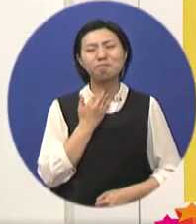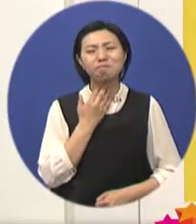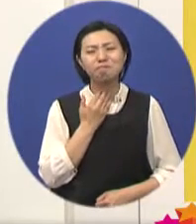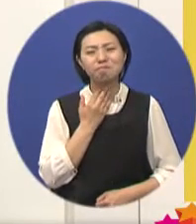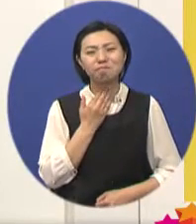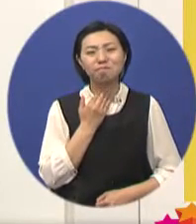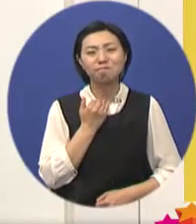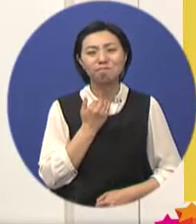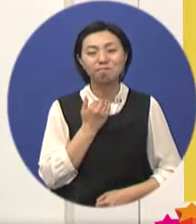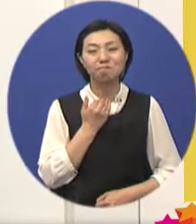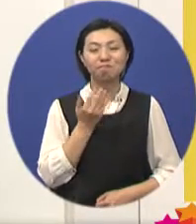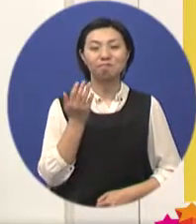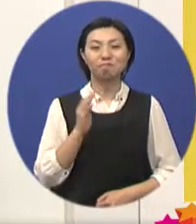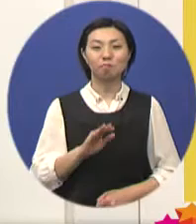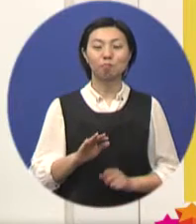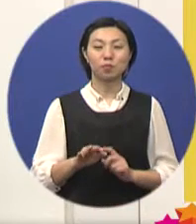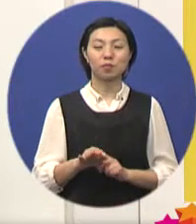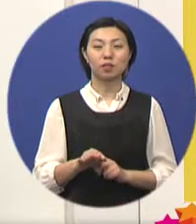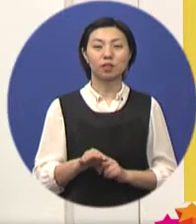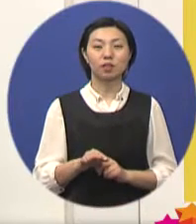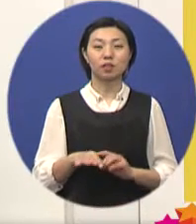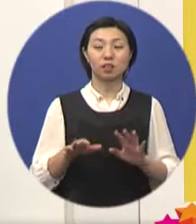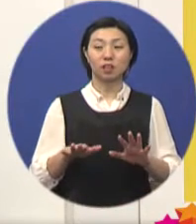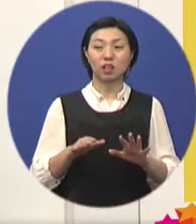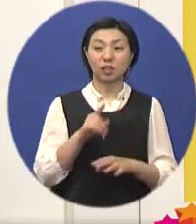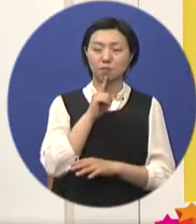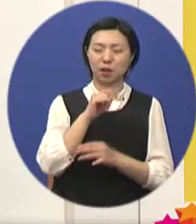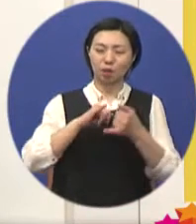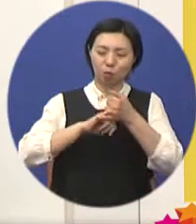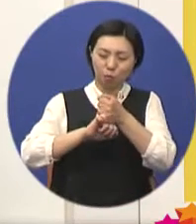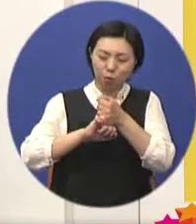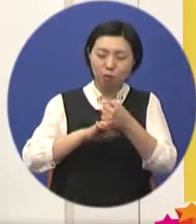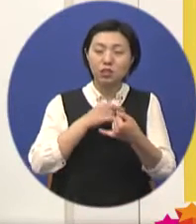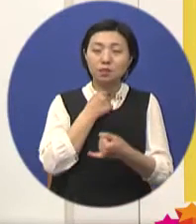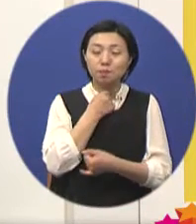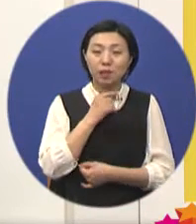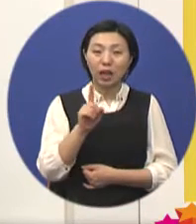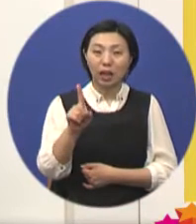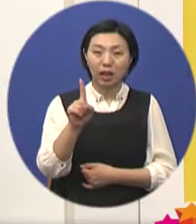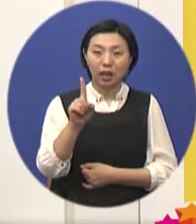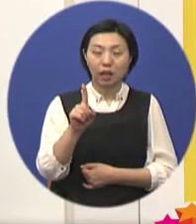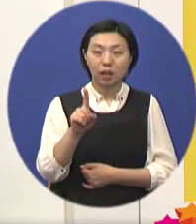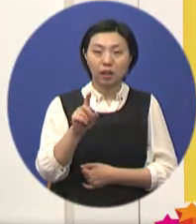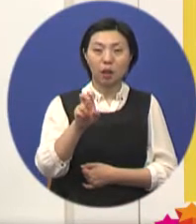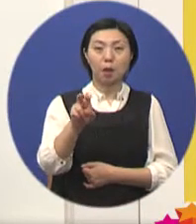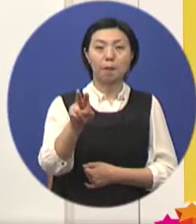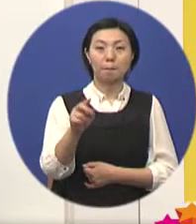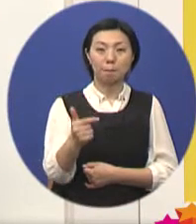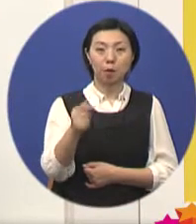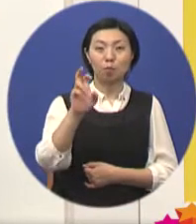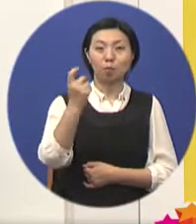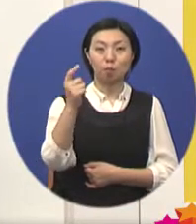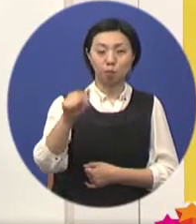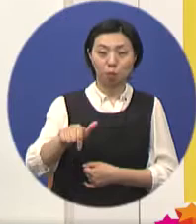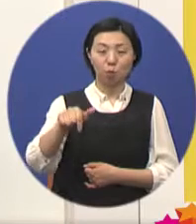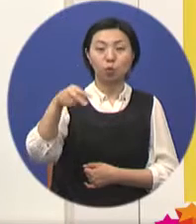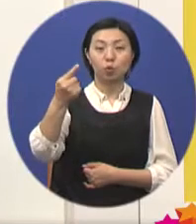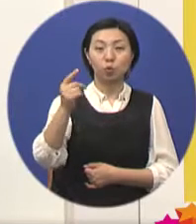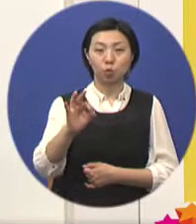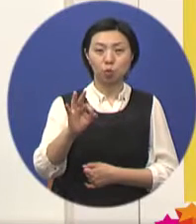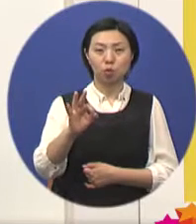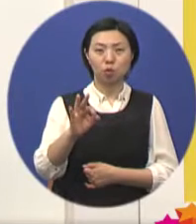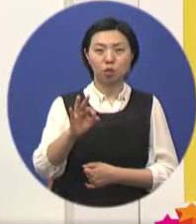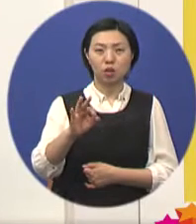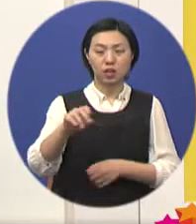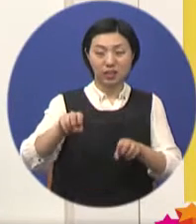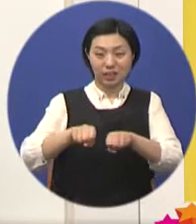그러게요. 근데 네. 제가 지금 저거 하고 싶은 말이 있는데요. 네. 아니, 우리 면목동에 있는 대박 왕곱창을 많이 애용해